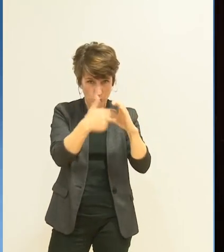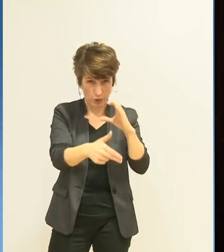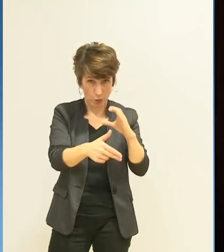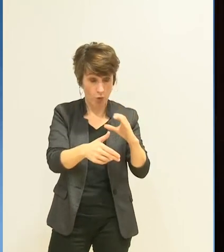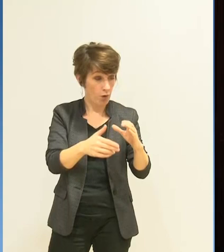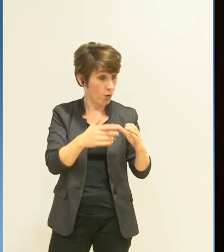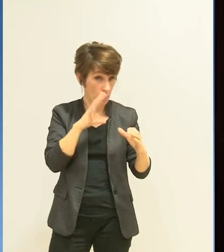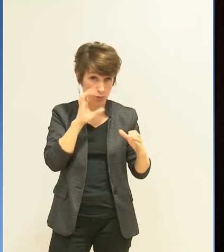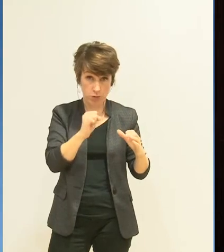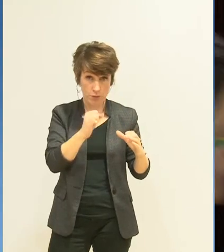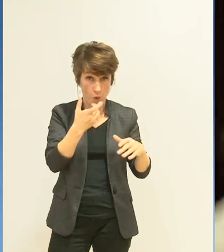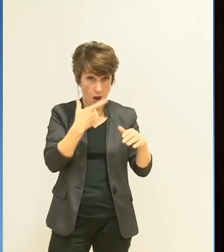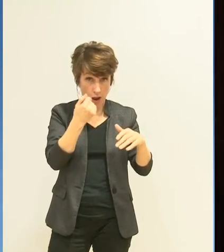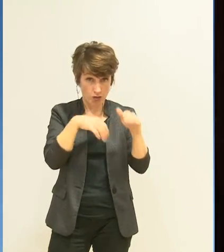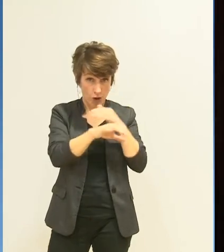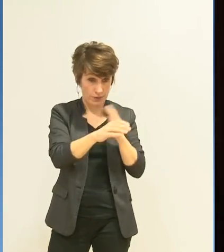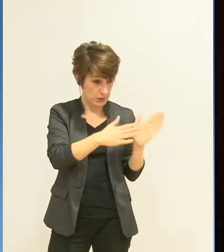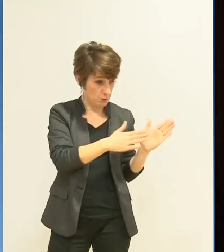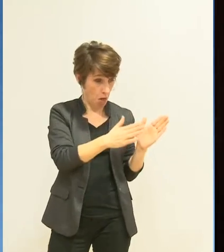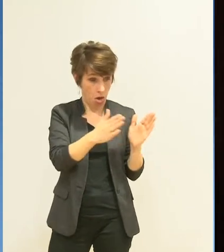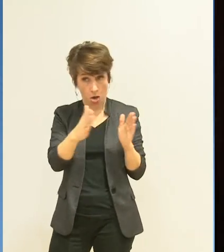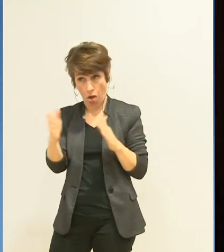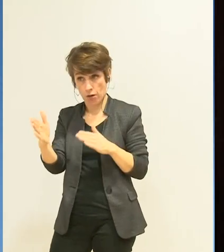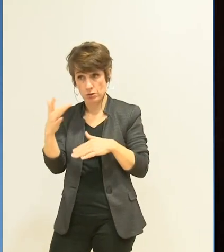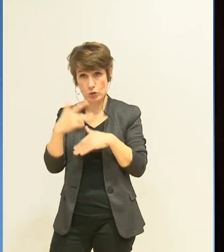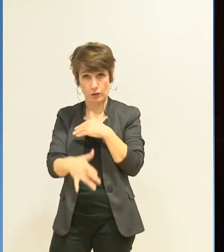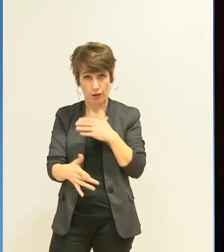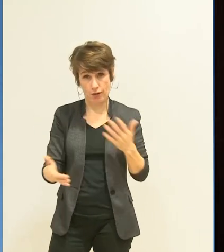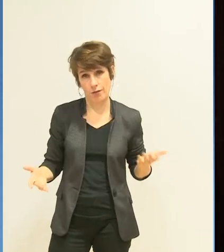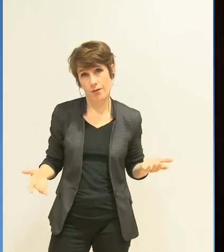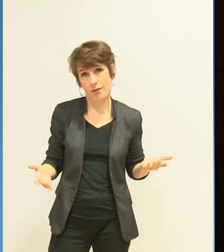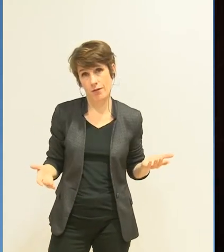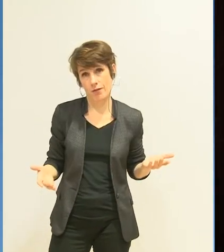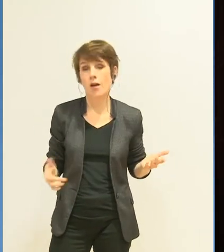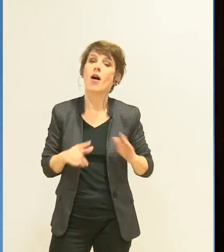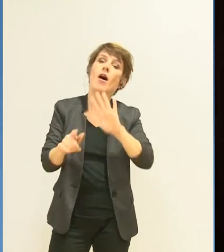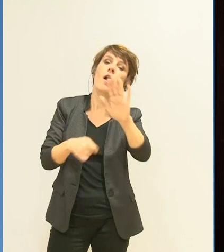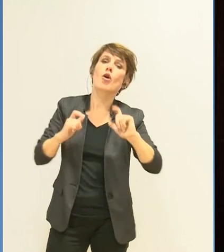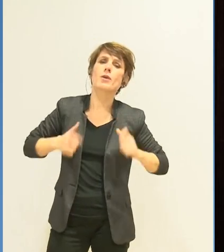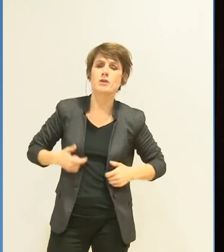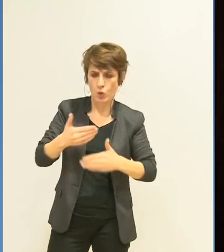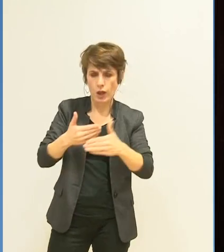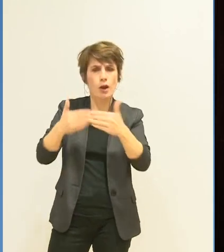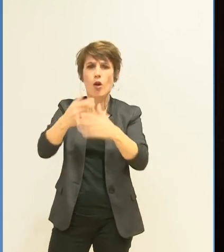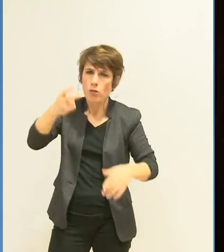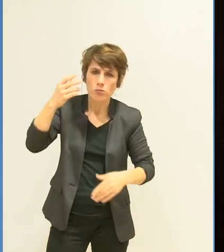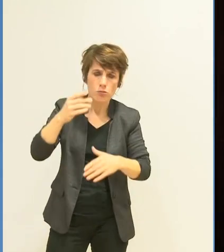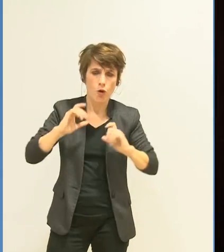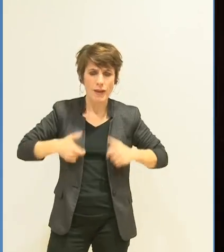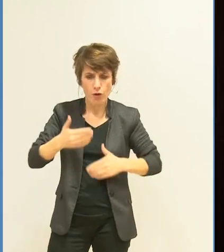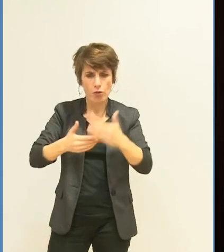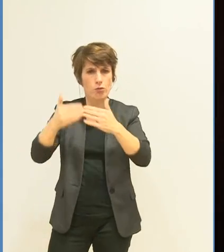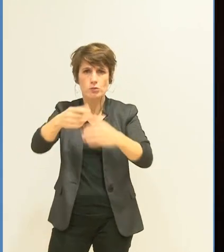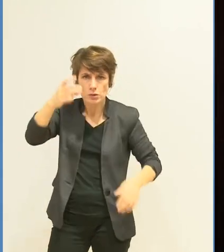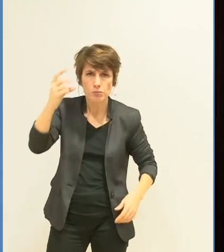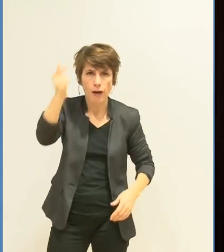retard et bien sûr la construction d'une école ça se fait pas en quelques années donc ça va être